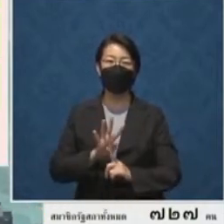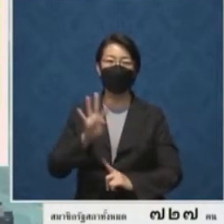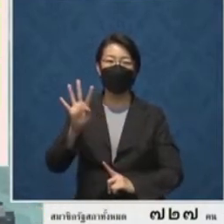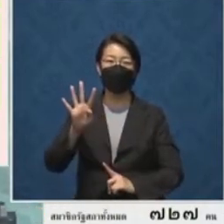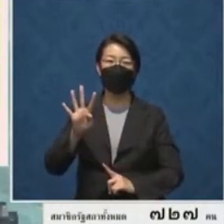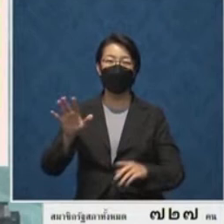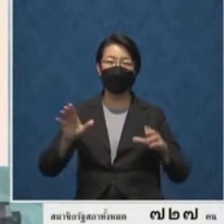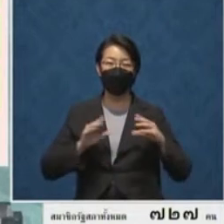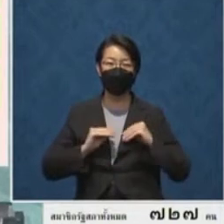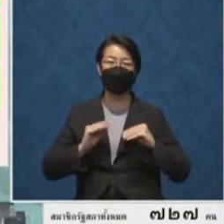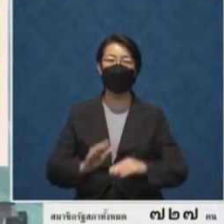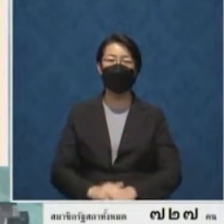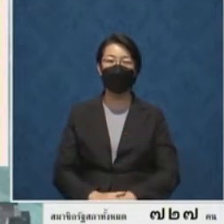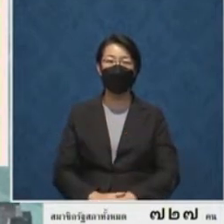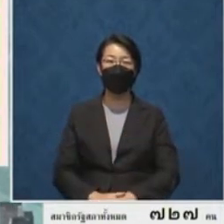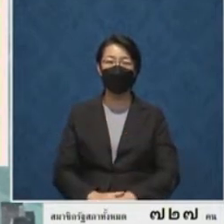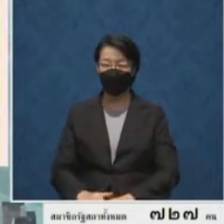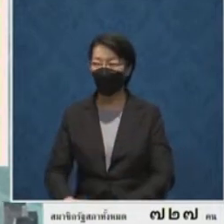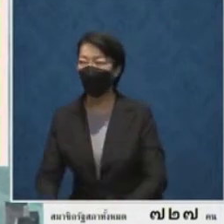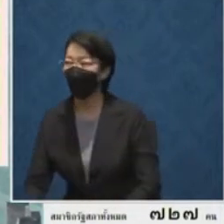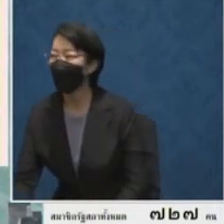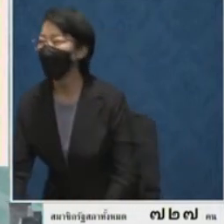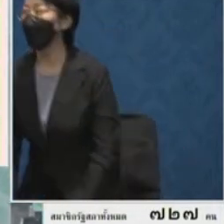4รับหลักการครับ